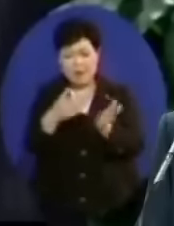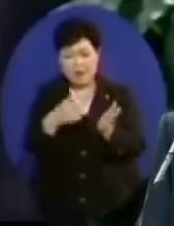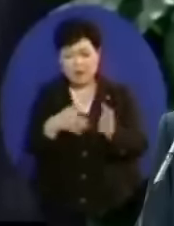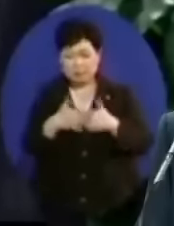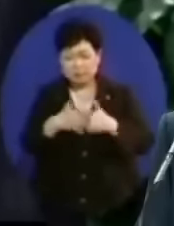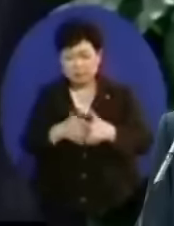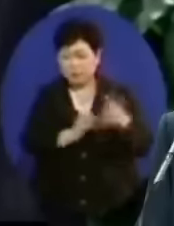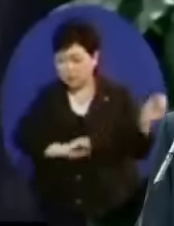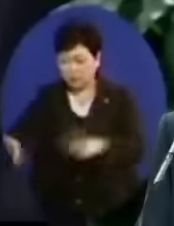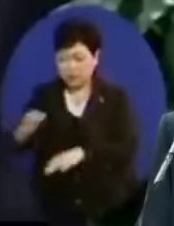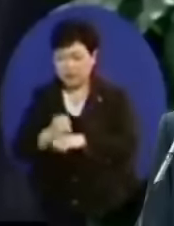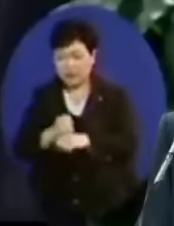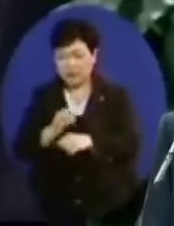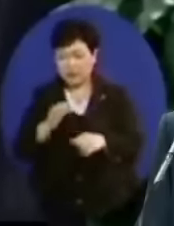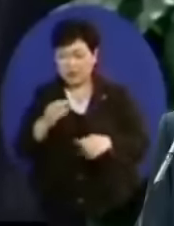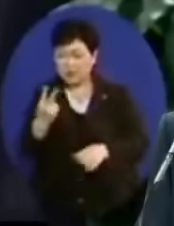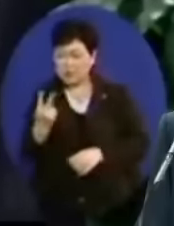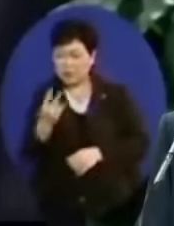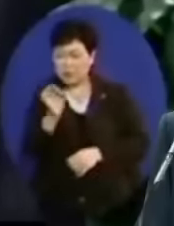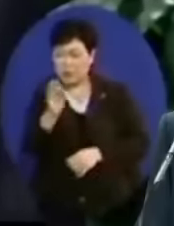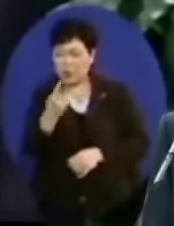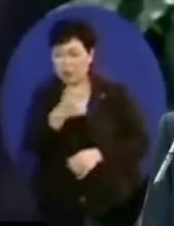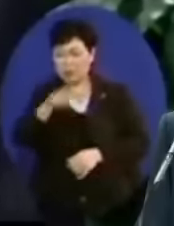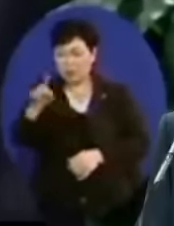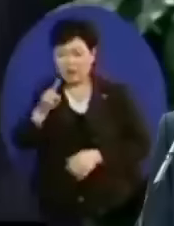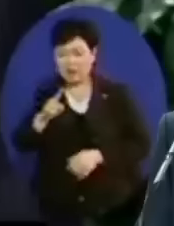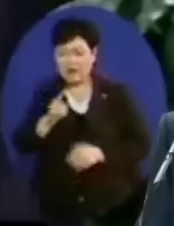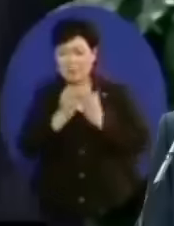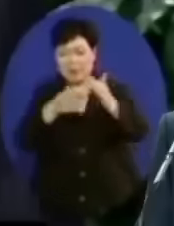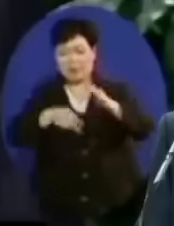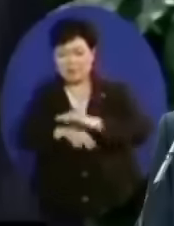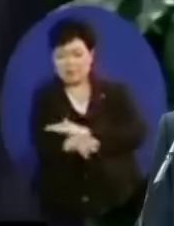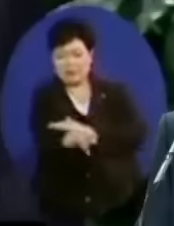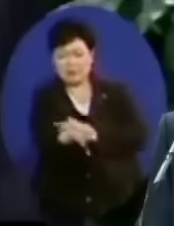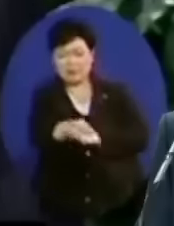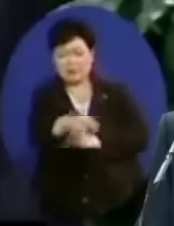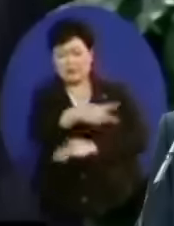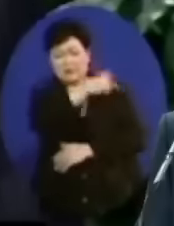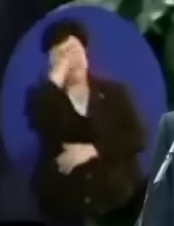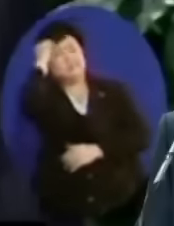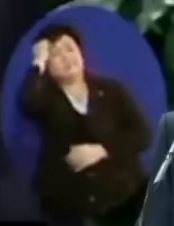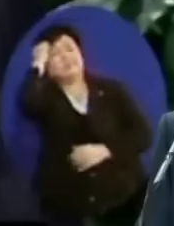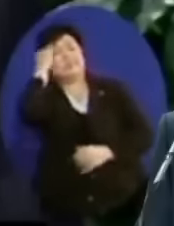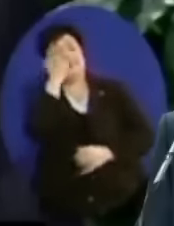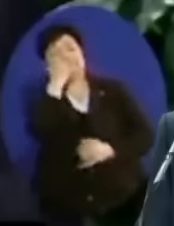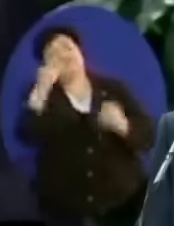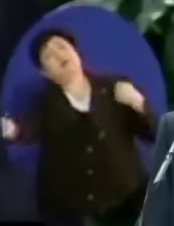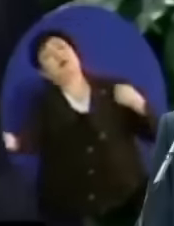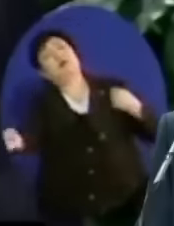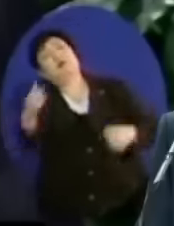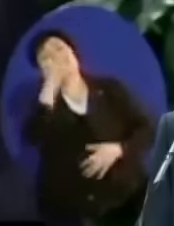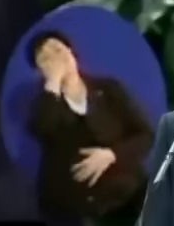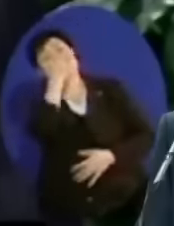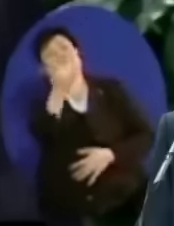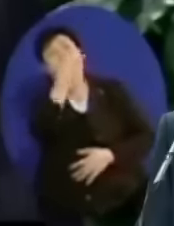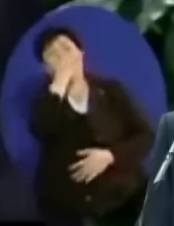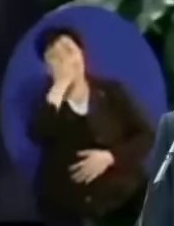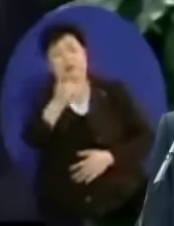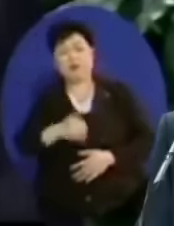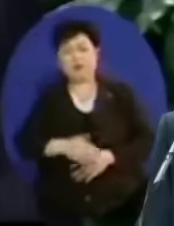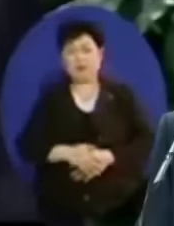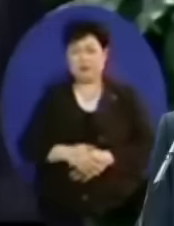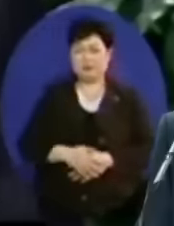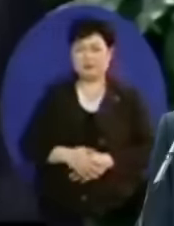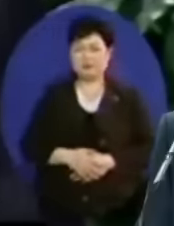요나는 배 밑창에 내려가서 선실 밑창에서 잠이 들었습니다. 아예